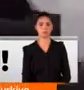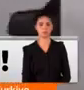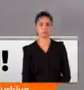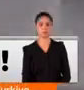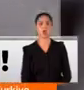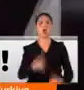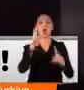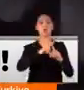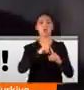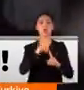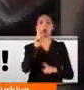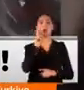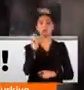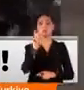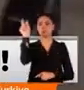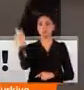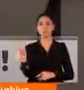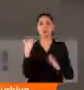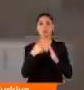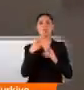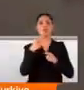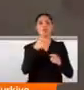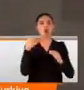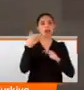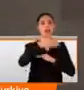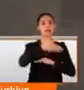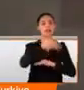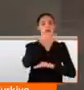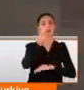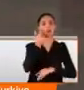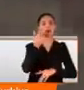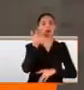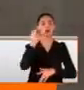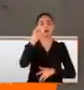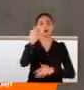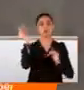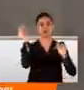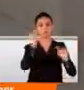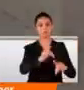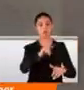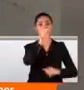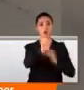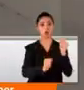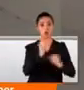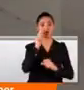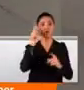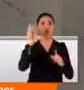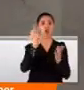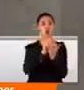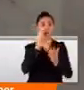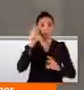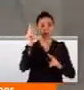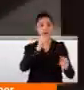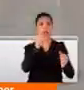Polis memuru Matthew Grayshorn, haneye tecavüz ihbarını değerlendirmek için geldi bölgeye. Üzerine koşan köpekleri görünce